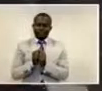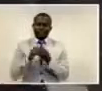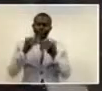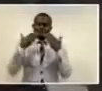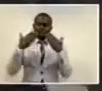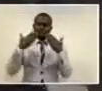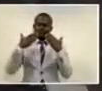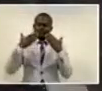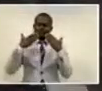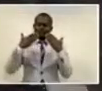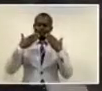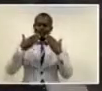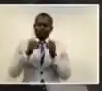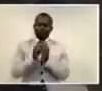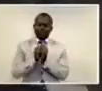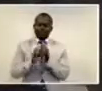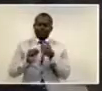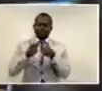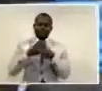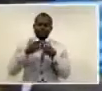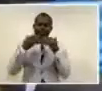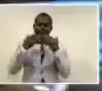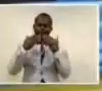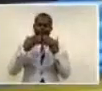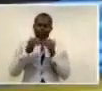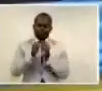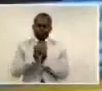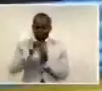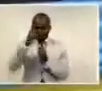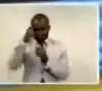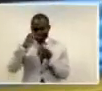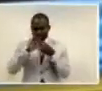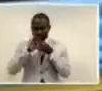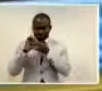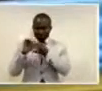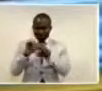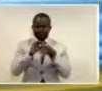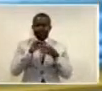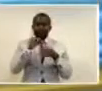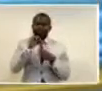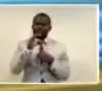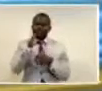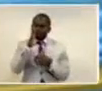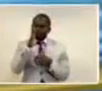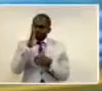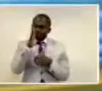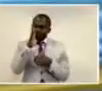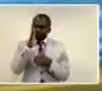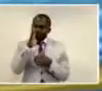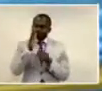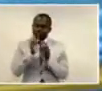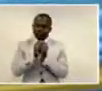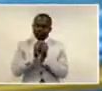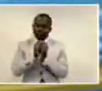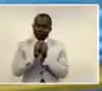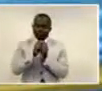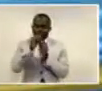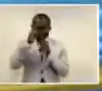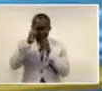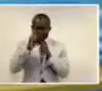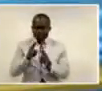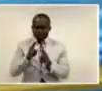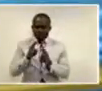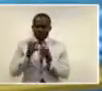murakoze mbere na mbere ndashimira leta y'ubumwe ntutinde cyane ariko mu magambo gera ku kibazo cyawe perezida rero